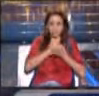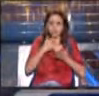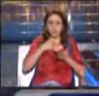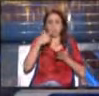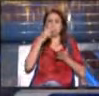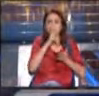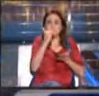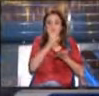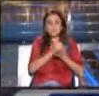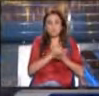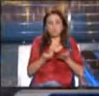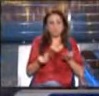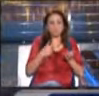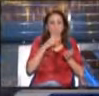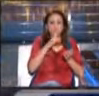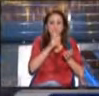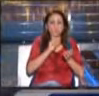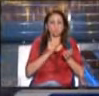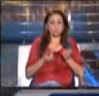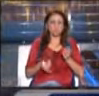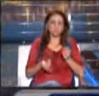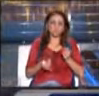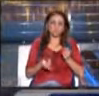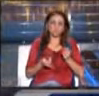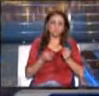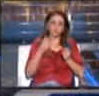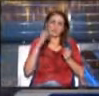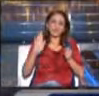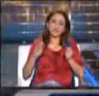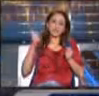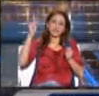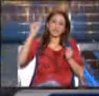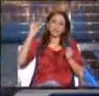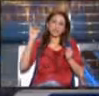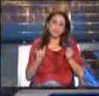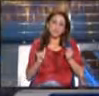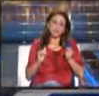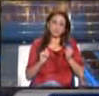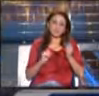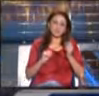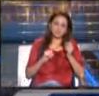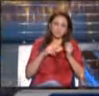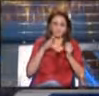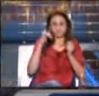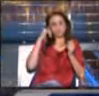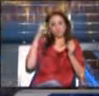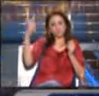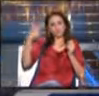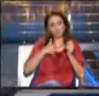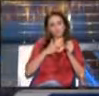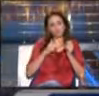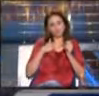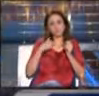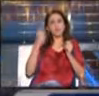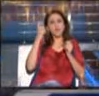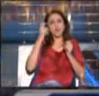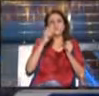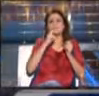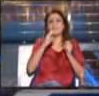في وهو قال لك شادي كلمه بس حضرتك يعني ما خدناش بالنا منها. قال لك انا اعرف كلام كتير